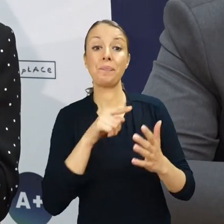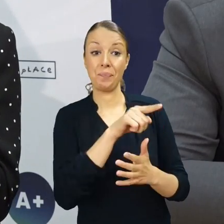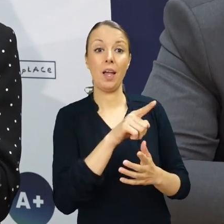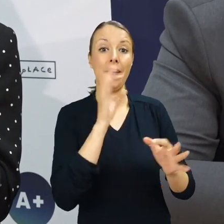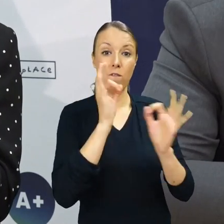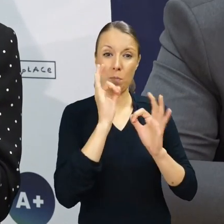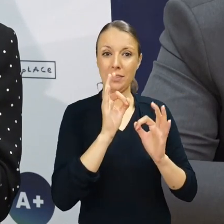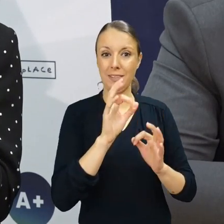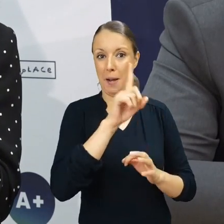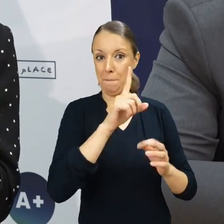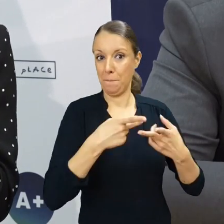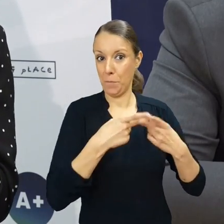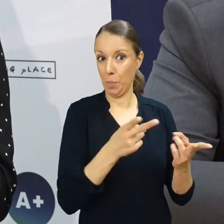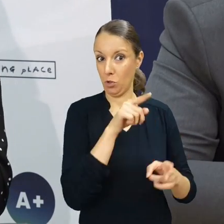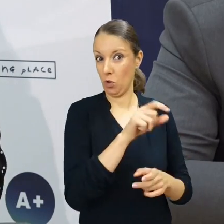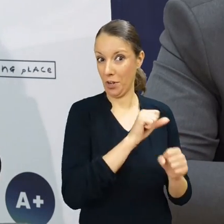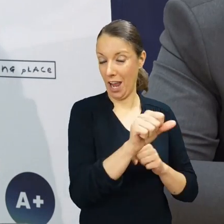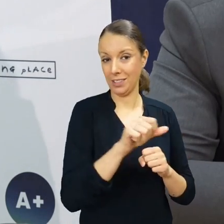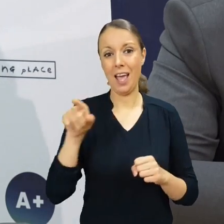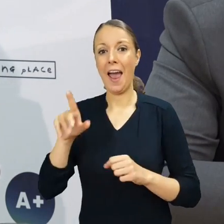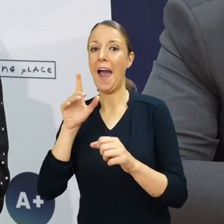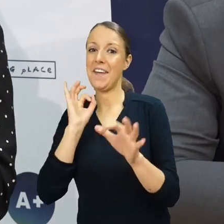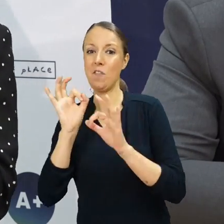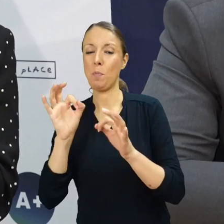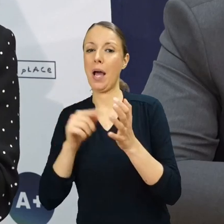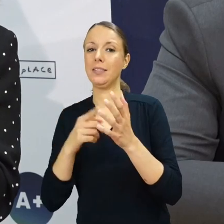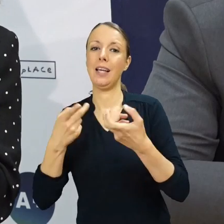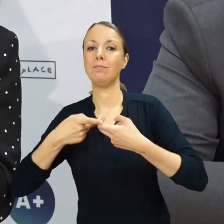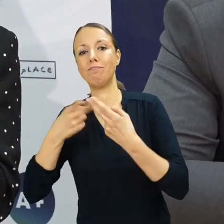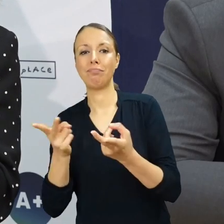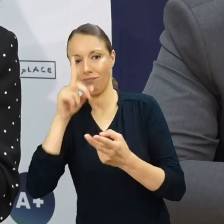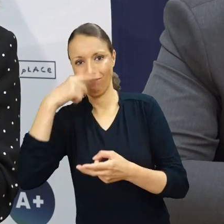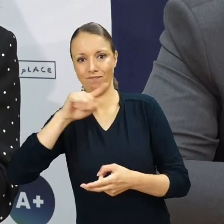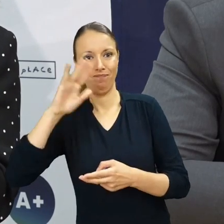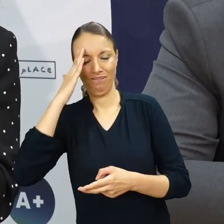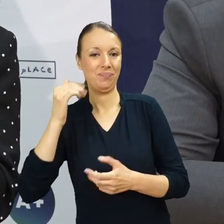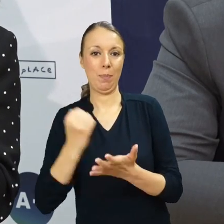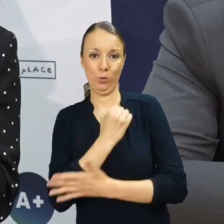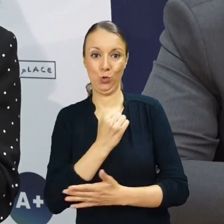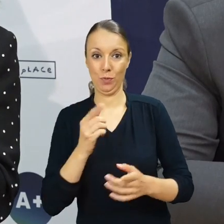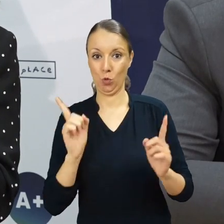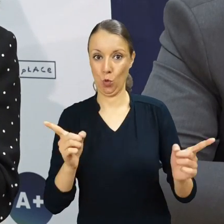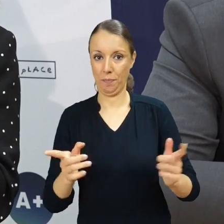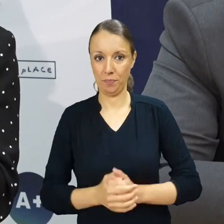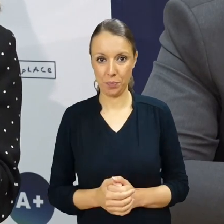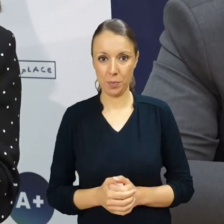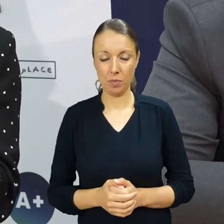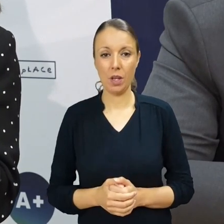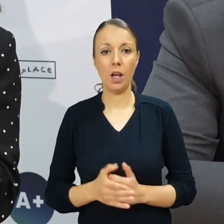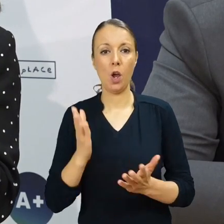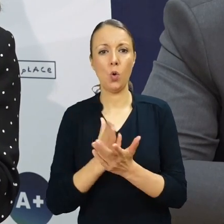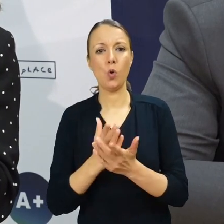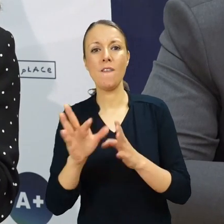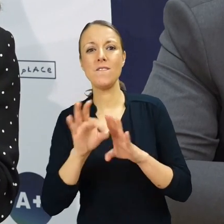czy nie jest tak zwaną informacją publiczną. A obok tego wytworzyły pewne pojęcia, które nie znajdują